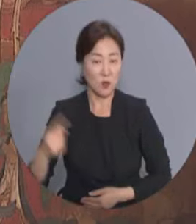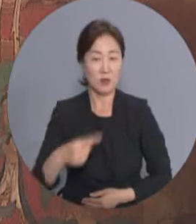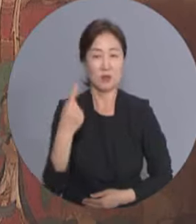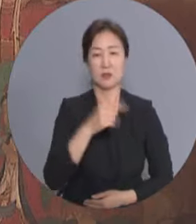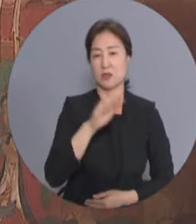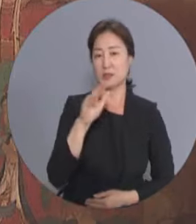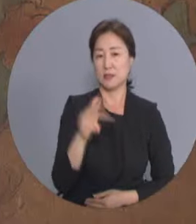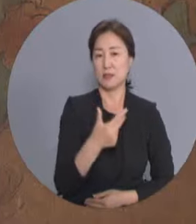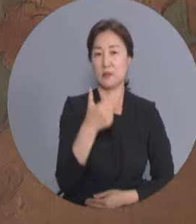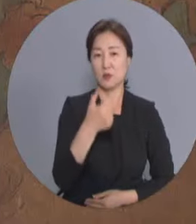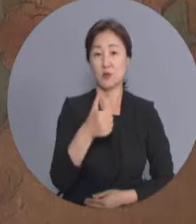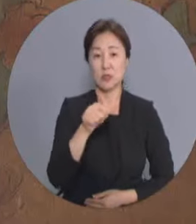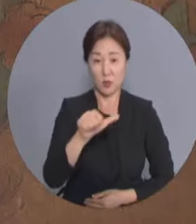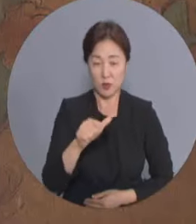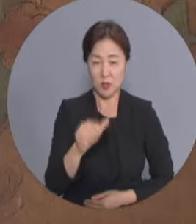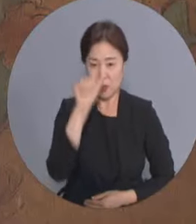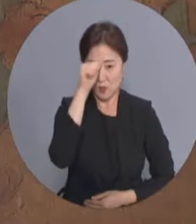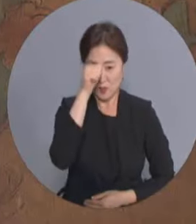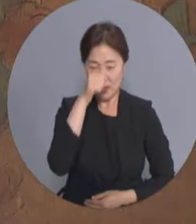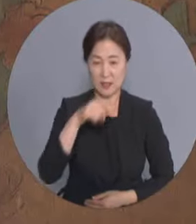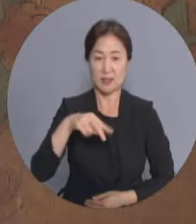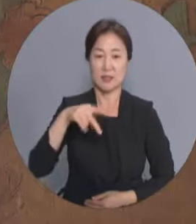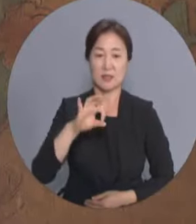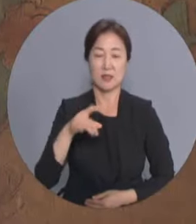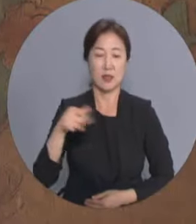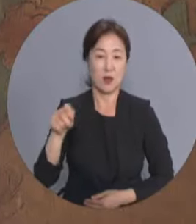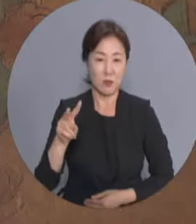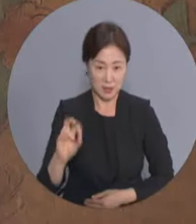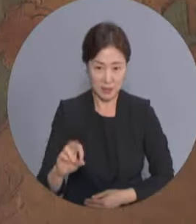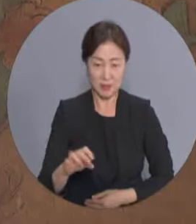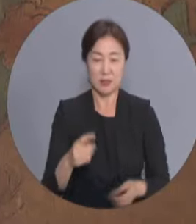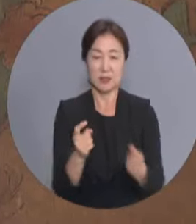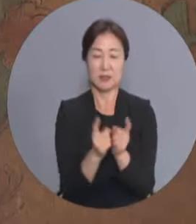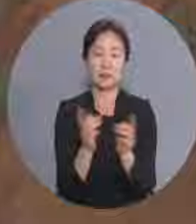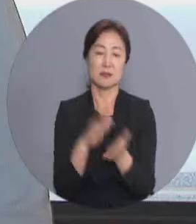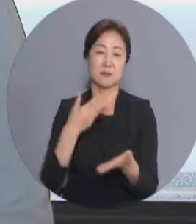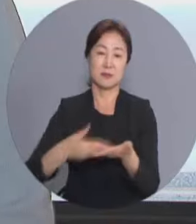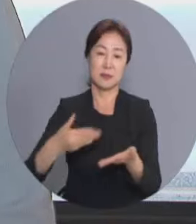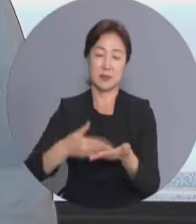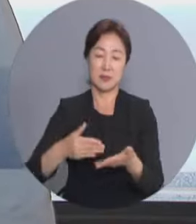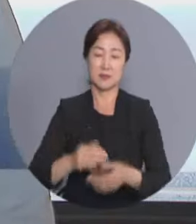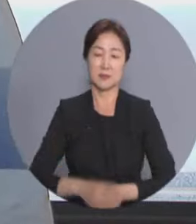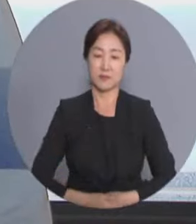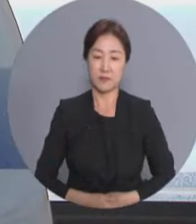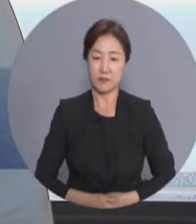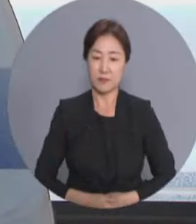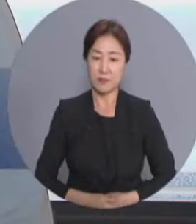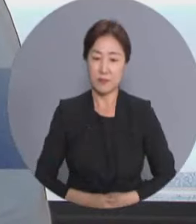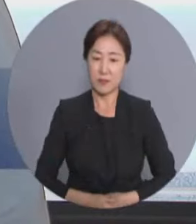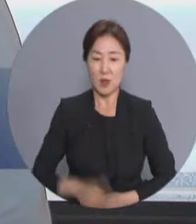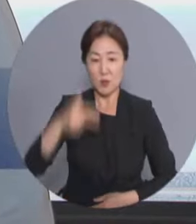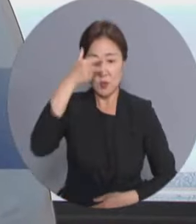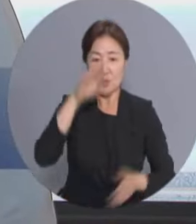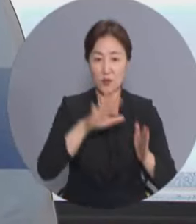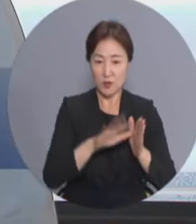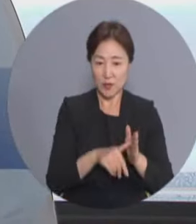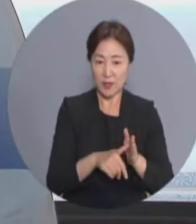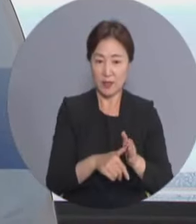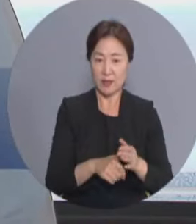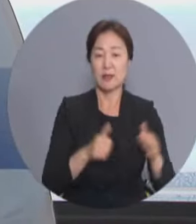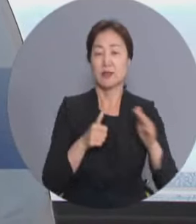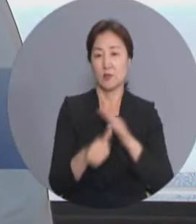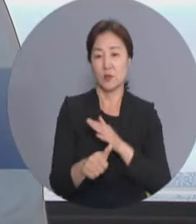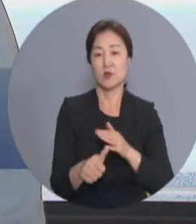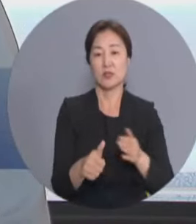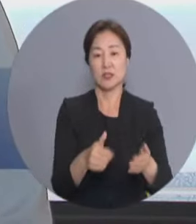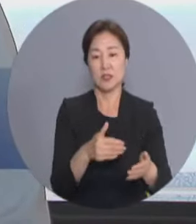화승인 의겸 스님이 제자들과 함께 그려낸 작품입니다 어는 대표적인이고 좀